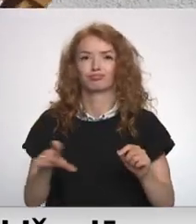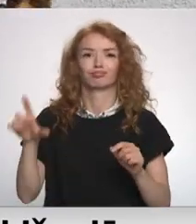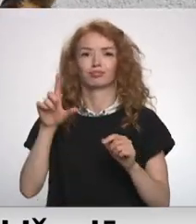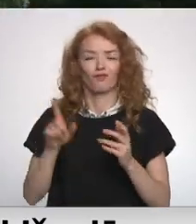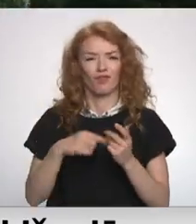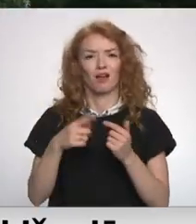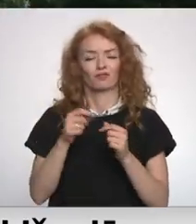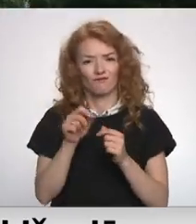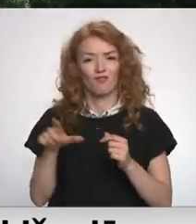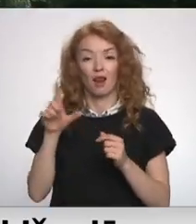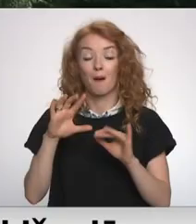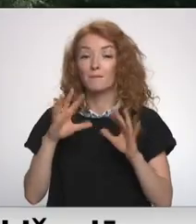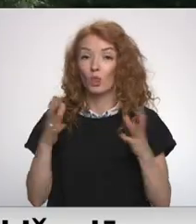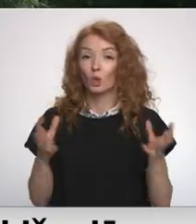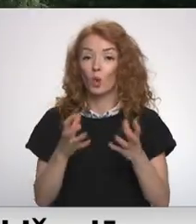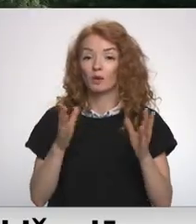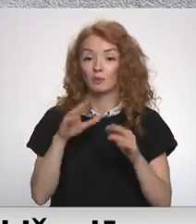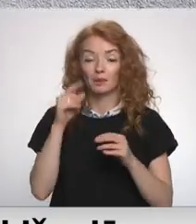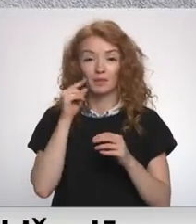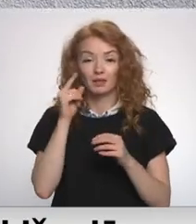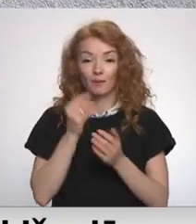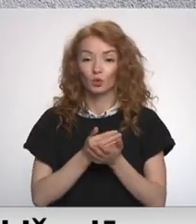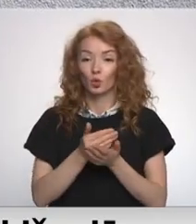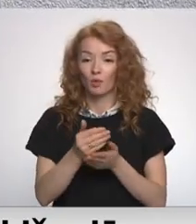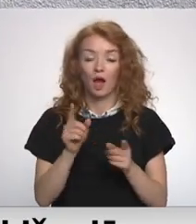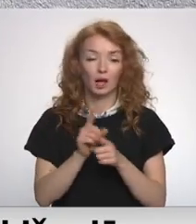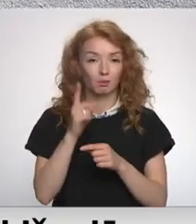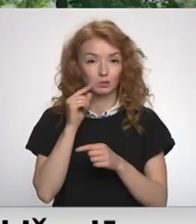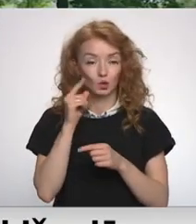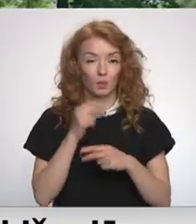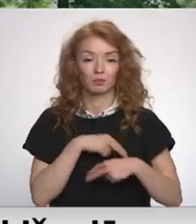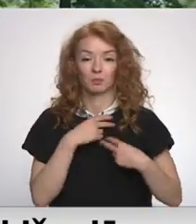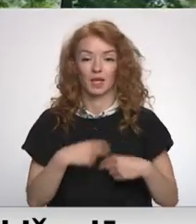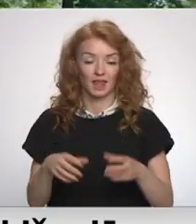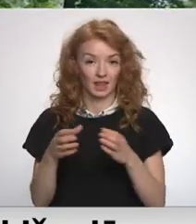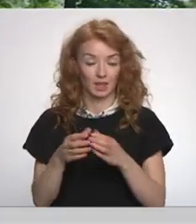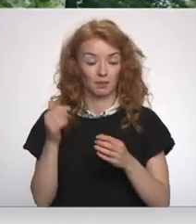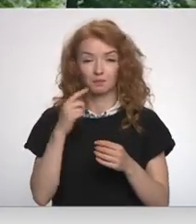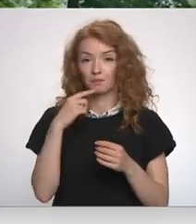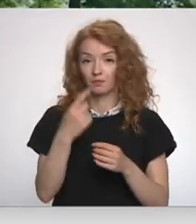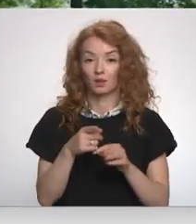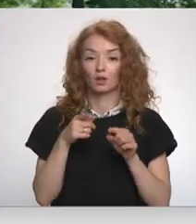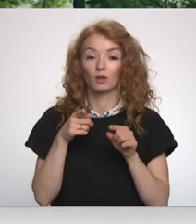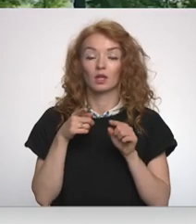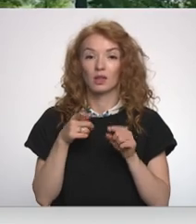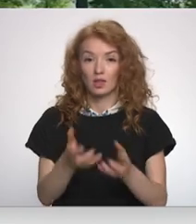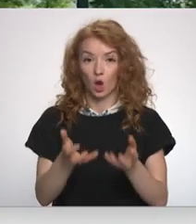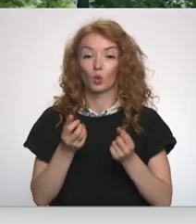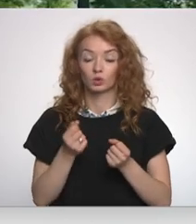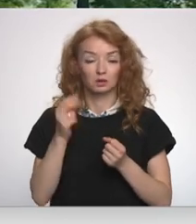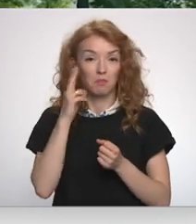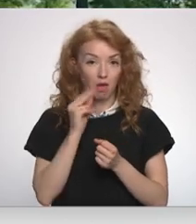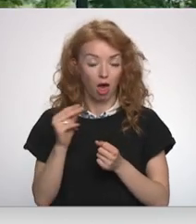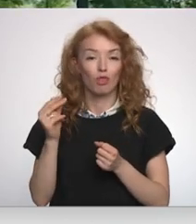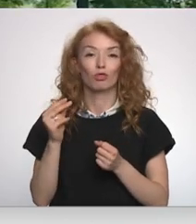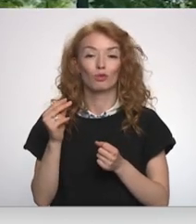lielākam skaitam. Tikmēr rūpes par bišu saimēm turpinās biškopības biedrība. Biškops, protams, iegūst to medu, un